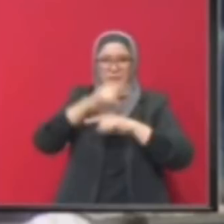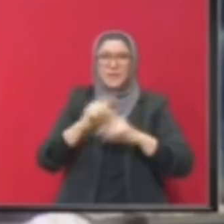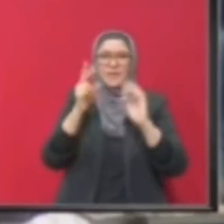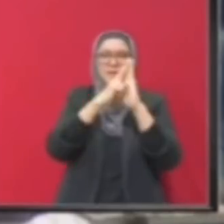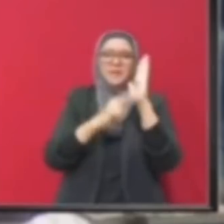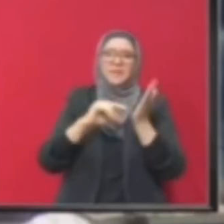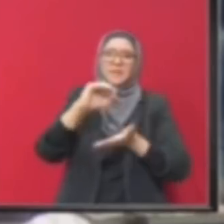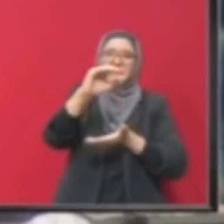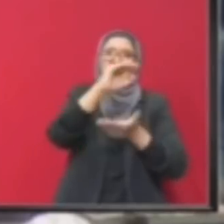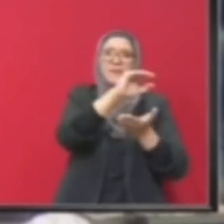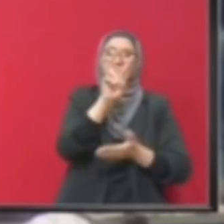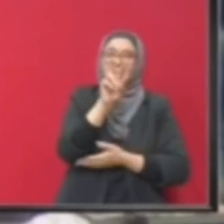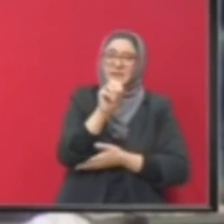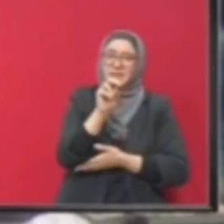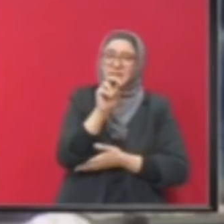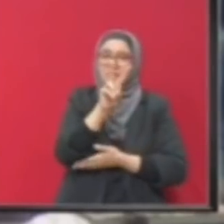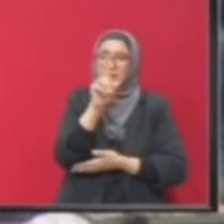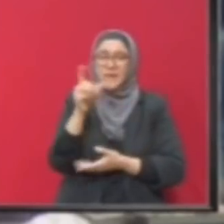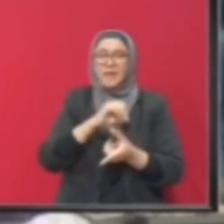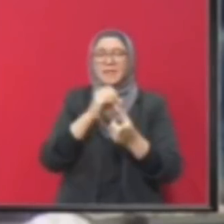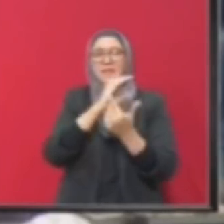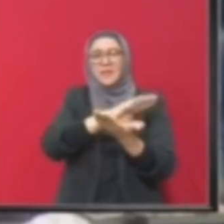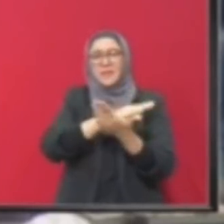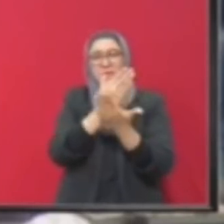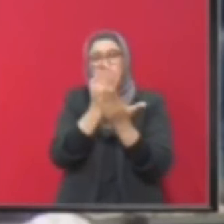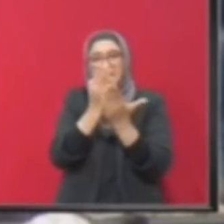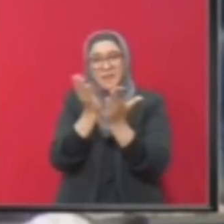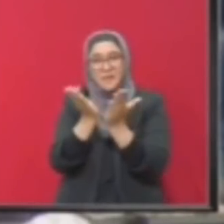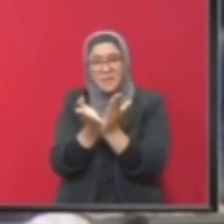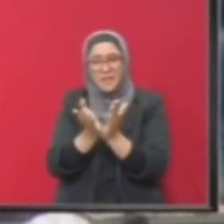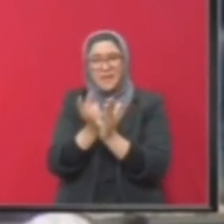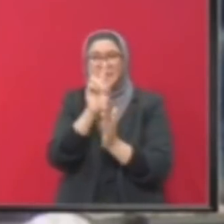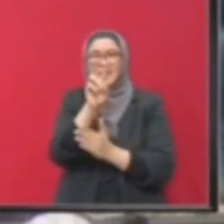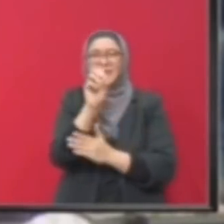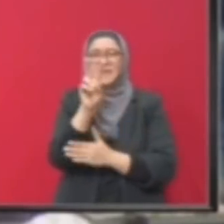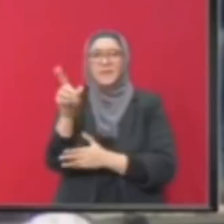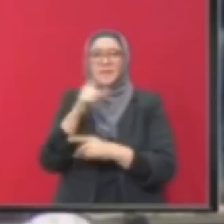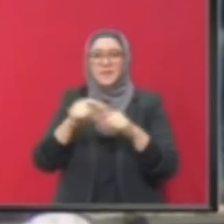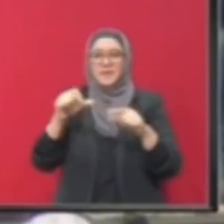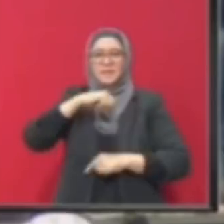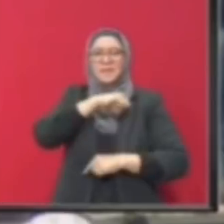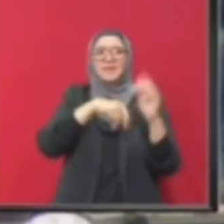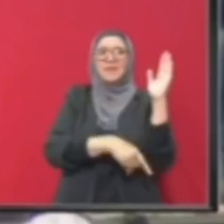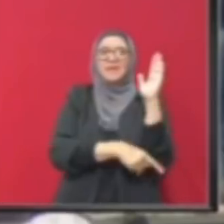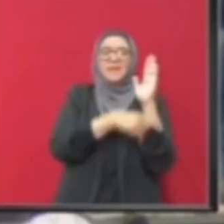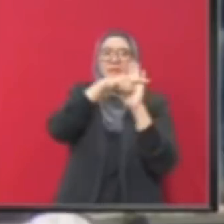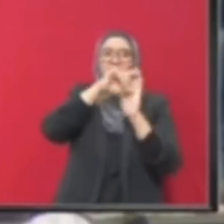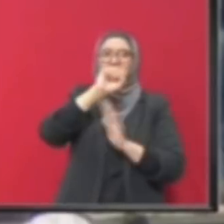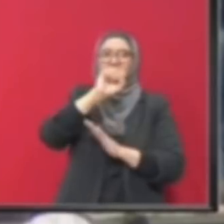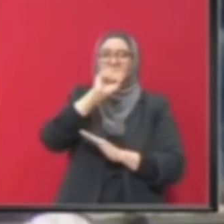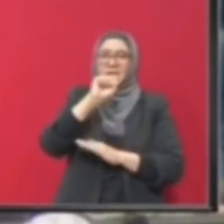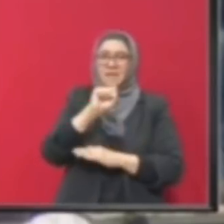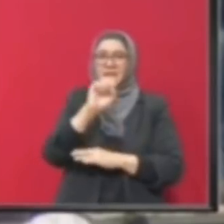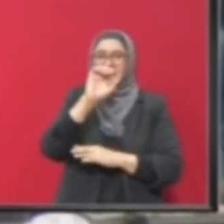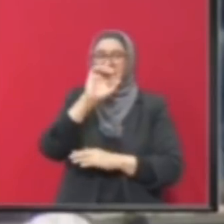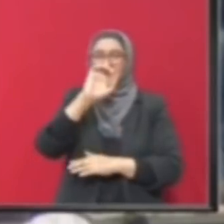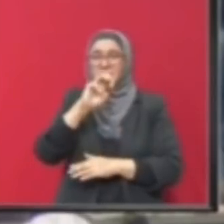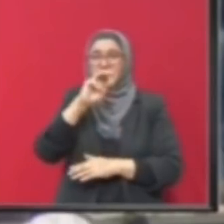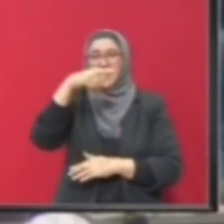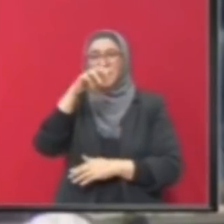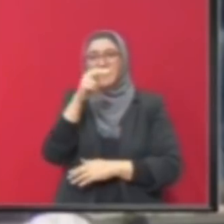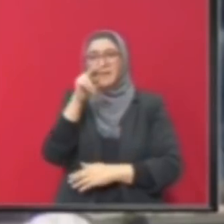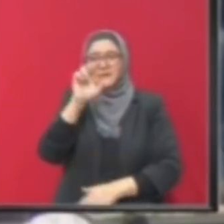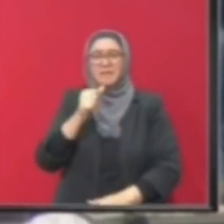bangsa, bukan membina satu agama. Kita membina berbagai bangsa untuk maju ke depan. Kita kena melihat belanjawan